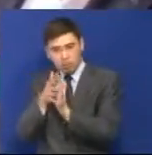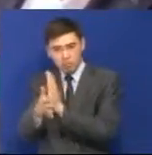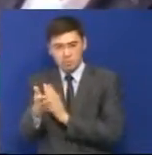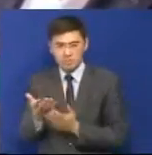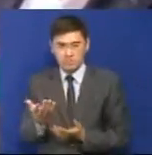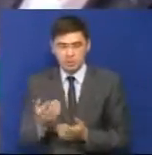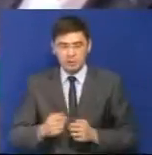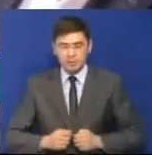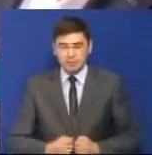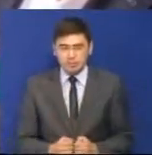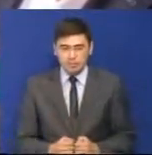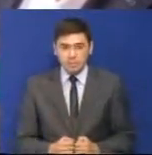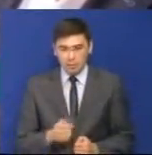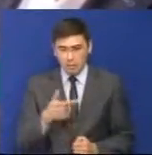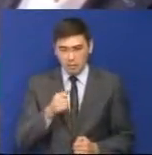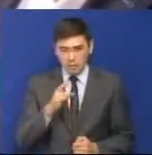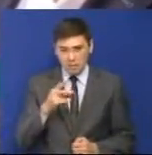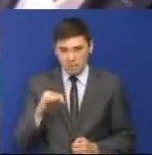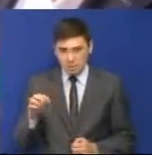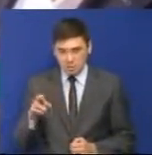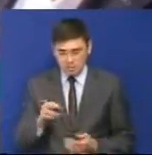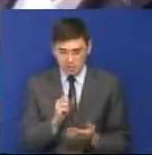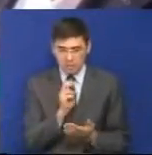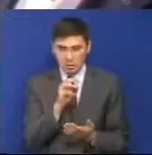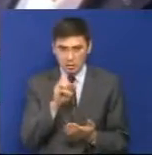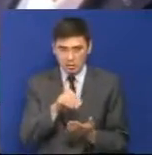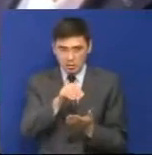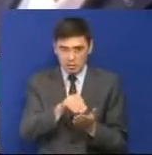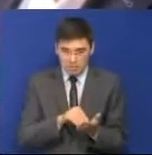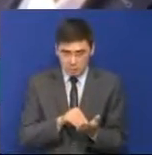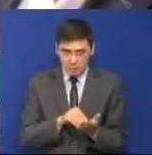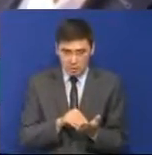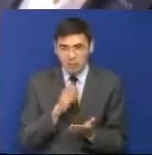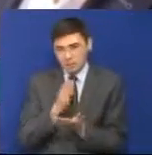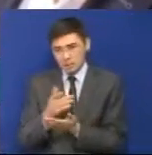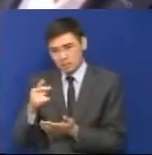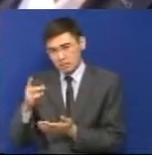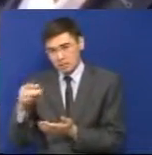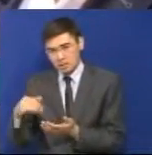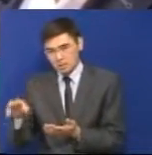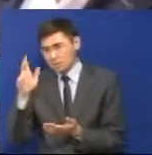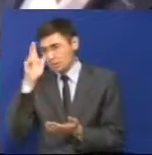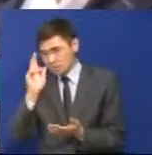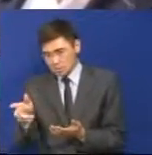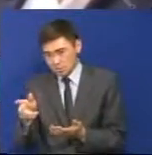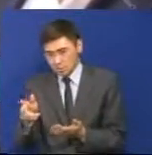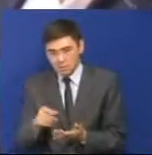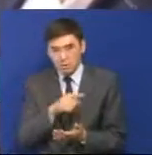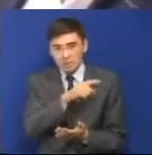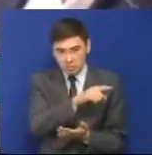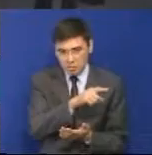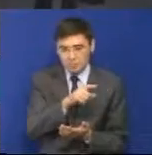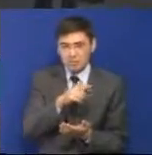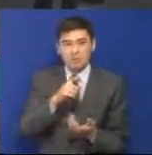ограничивается. Кепілдік сіздің актыңызбен шектелмейді. Сіз акт жасадыңыз. Бізде 3 жыл кепілдік бар. Сіздің актіде көрсеткеніңізге кепілдіктің